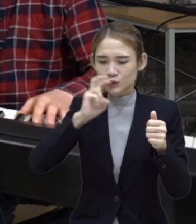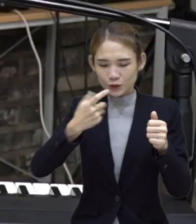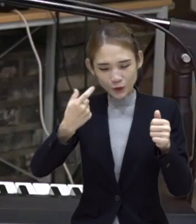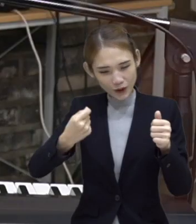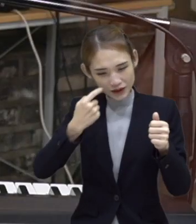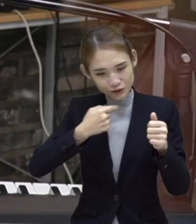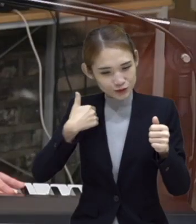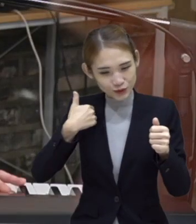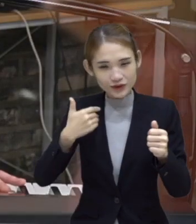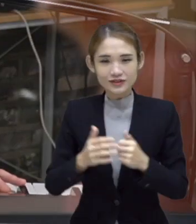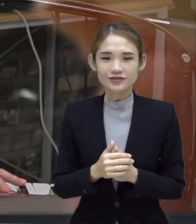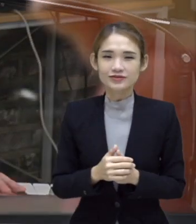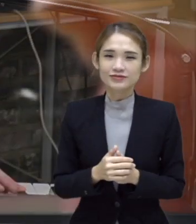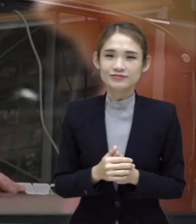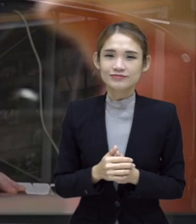네